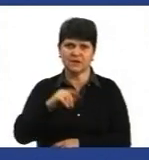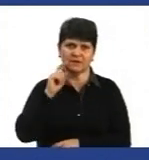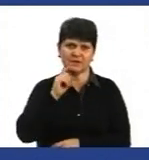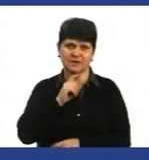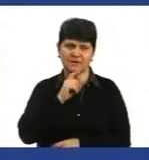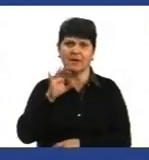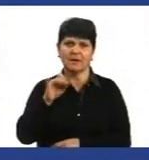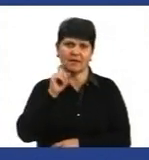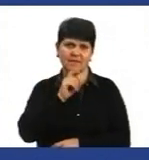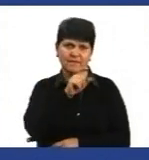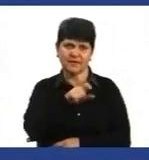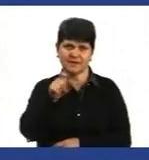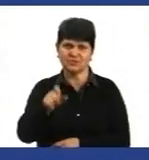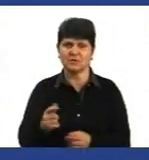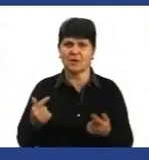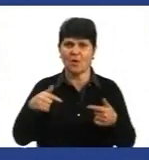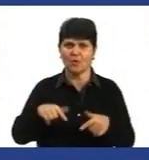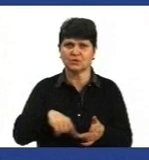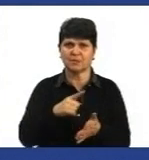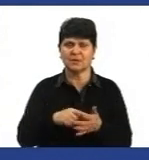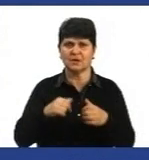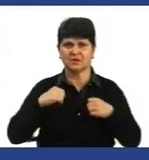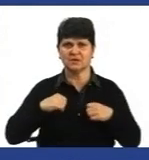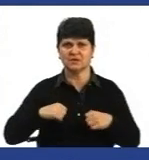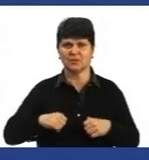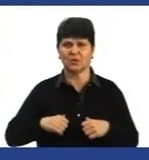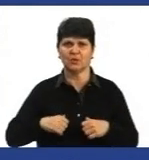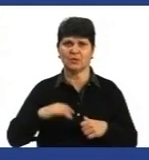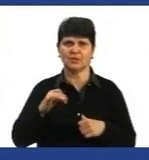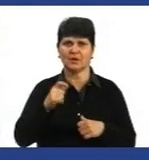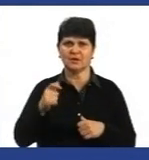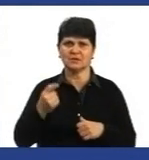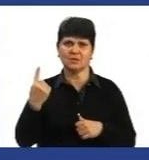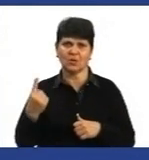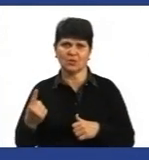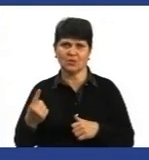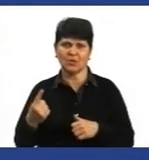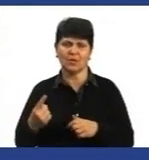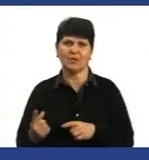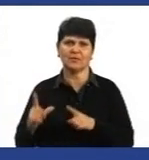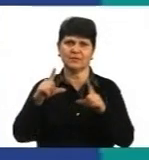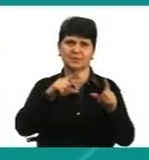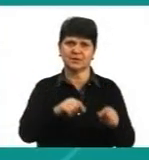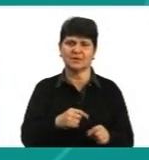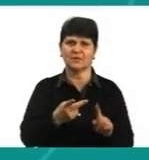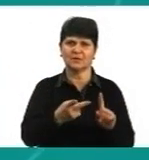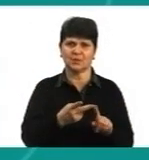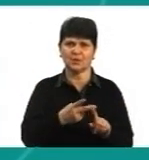вінничани, і гості міста спокійно проїжджали з одного кінця в інший кінець, не затримуючись на світлофорах.